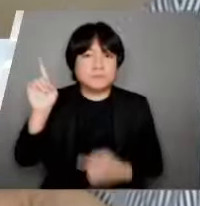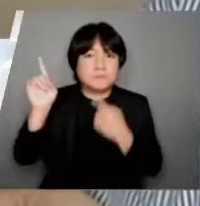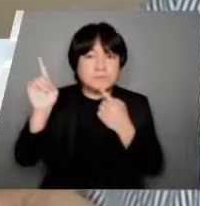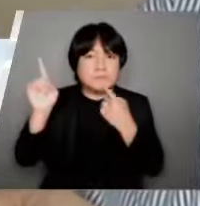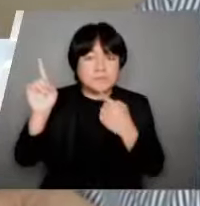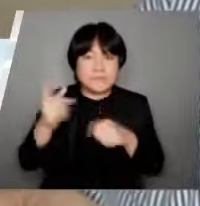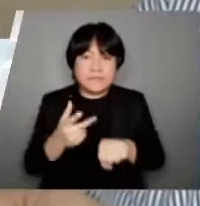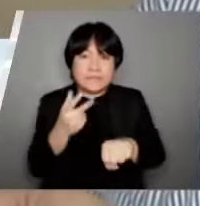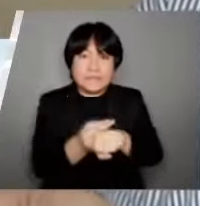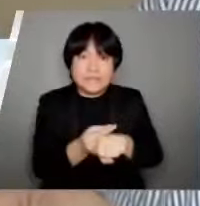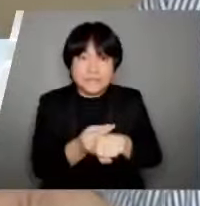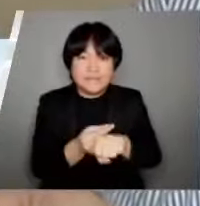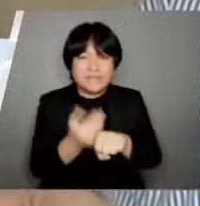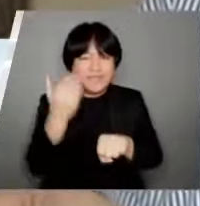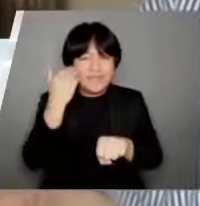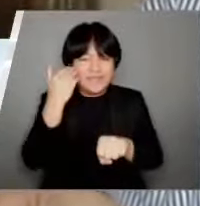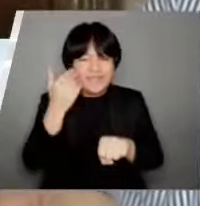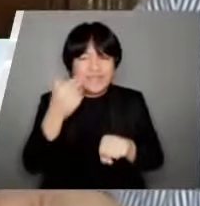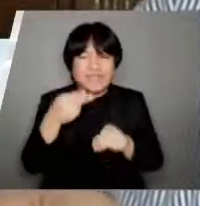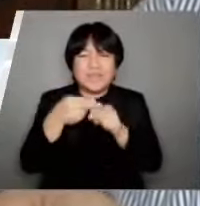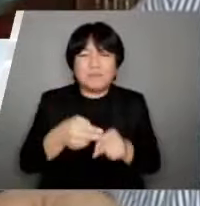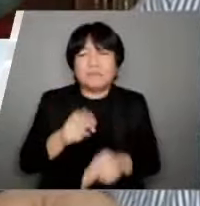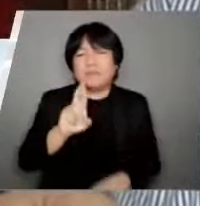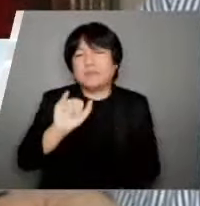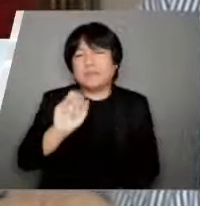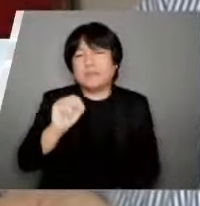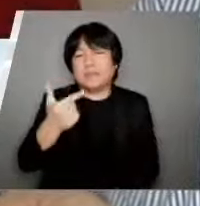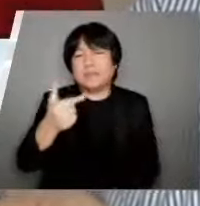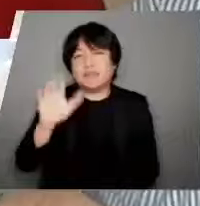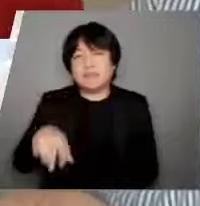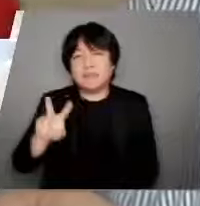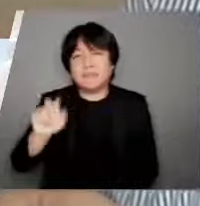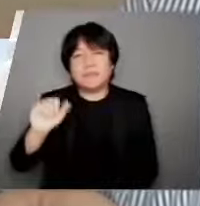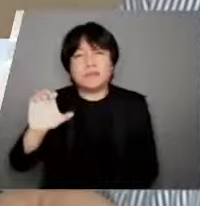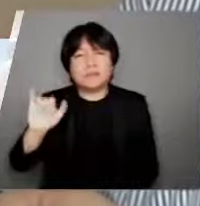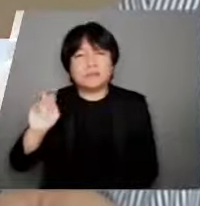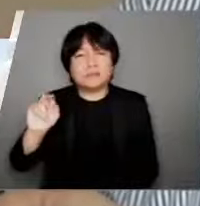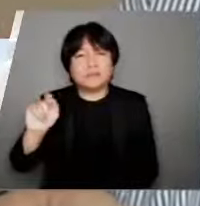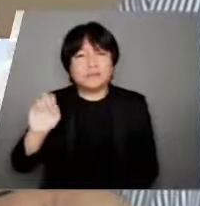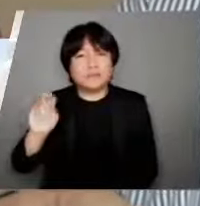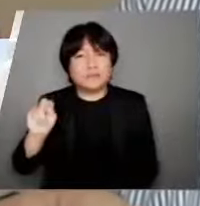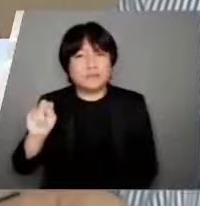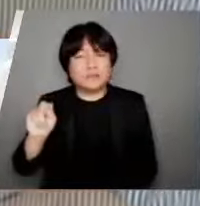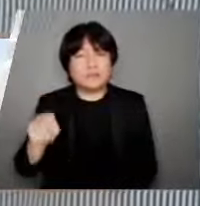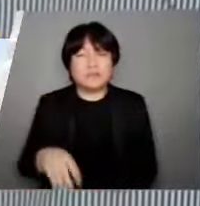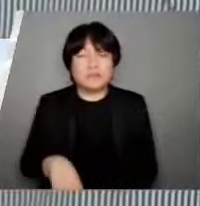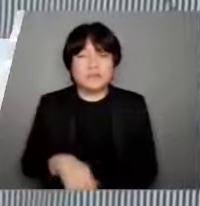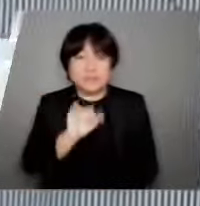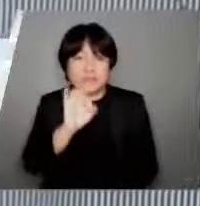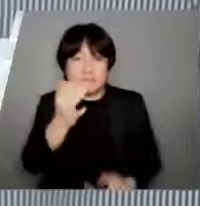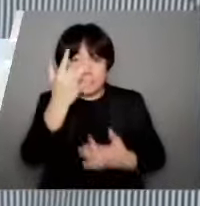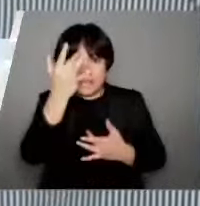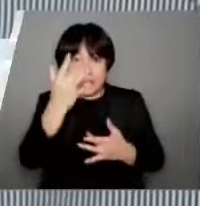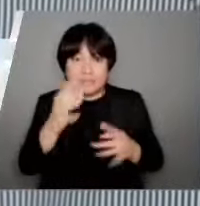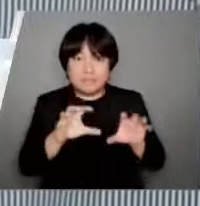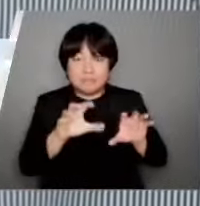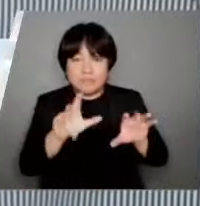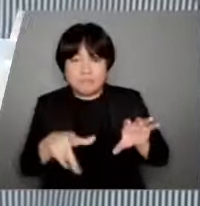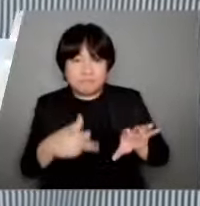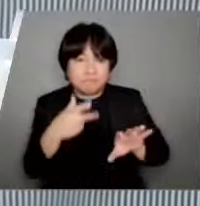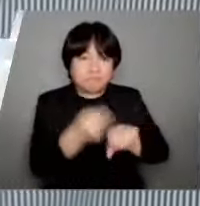nandito yung may sakit, ibang vaccinate yung ring para hindi tumawid. Yung 10,000